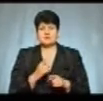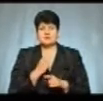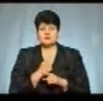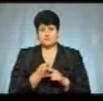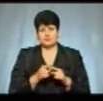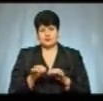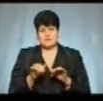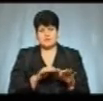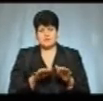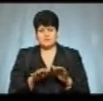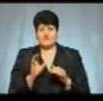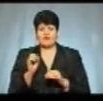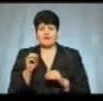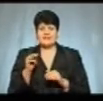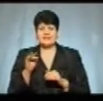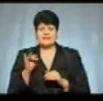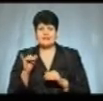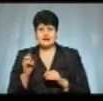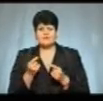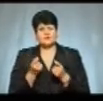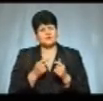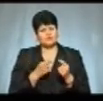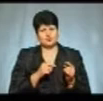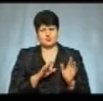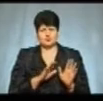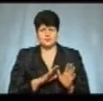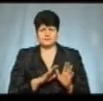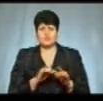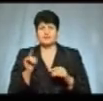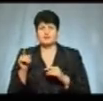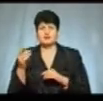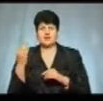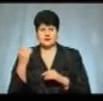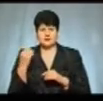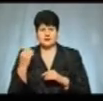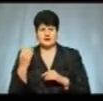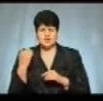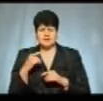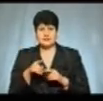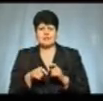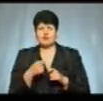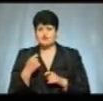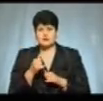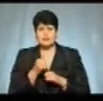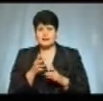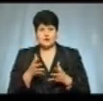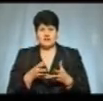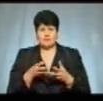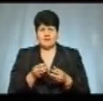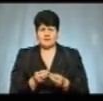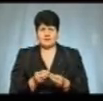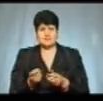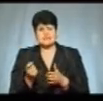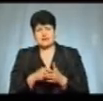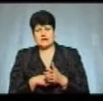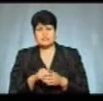таку діяльність. Ветеринарів, напевно, трошки по-іншому. Тобто ви станом вже на той час, на то порушення не могли впливати, щоб чи